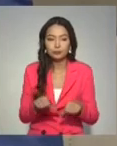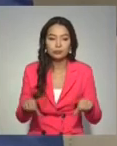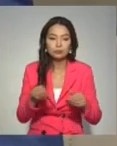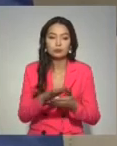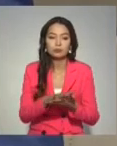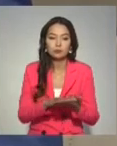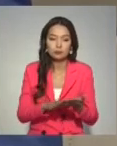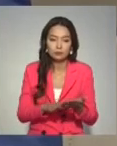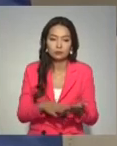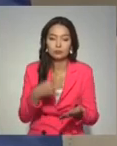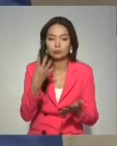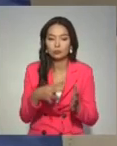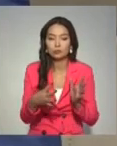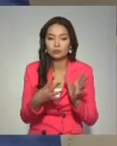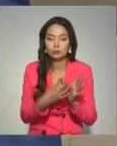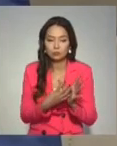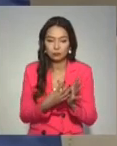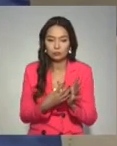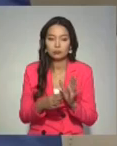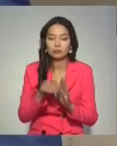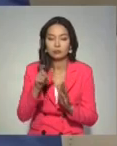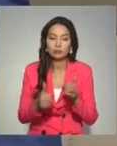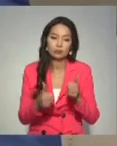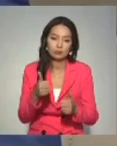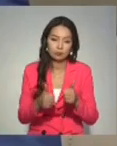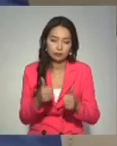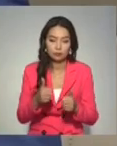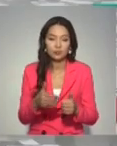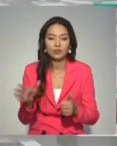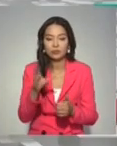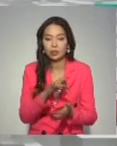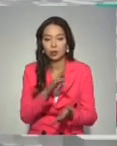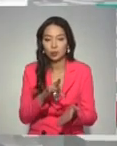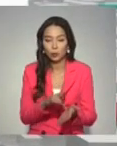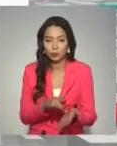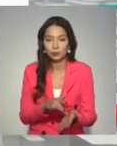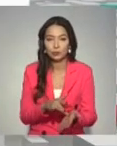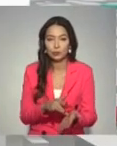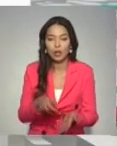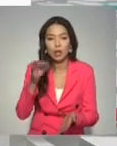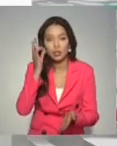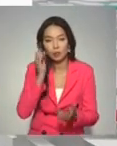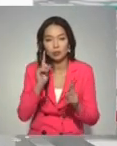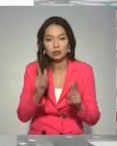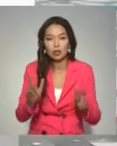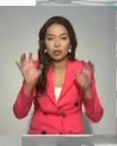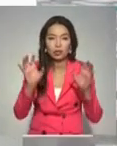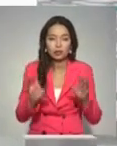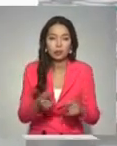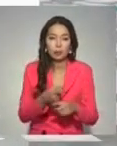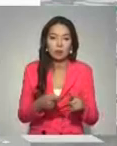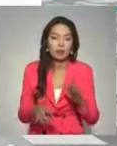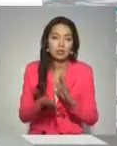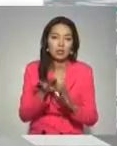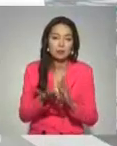зарегистрировано уже 49 кандидатов. Конкурентность есть во всех регионах. Напомню, согласно Конституции,